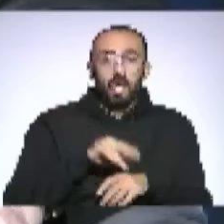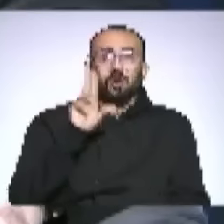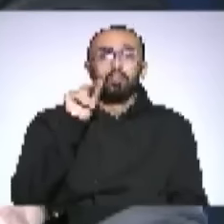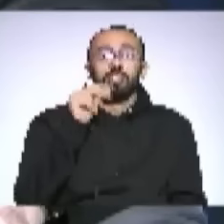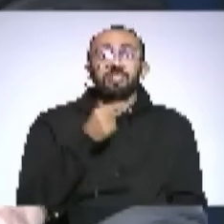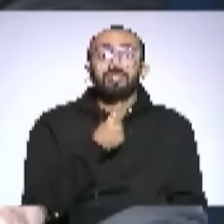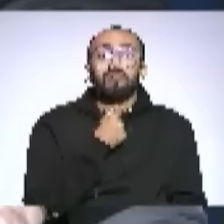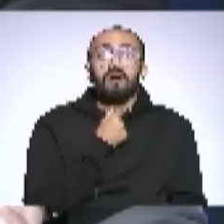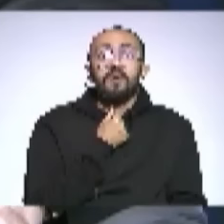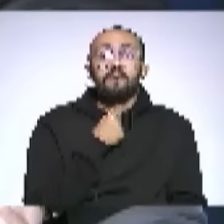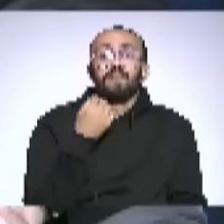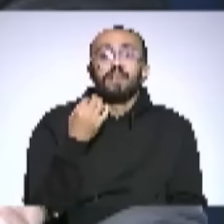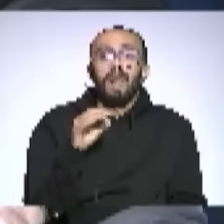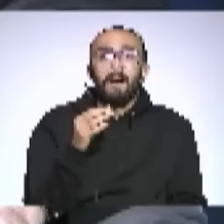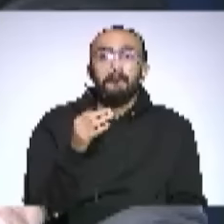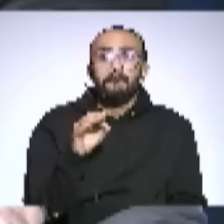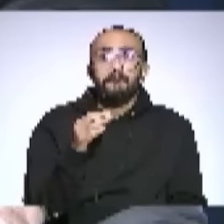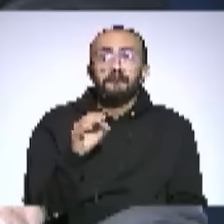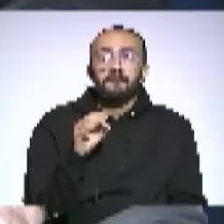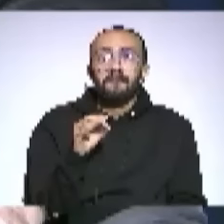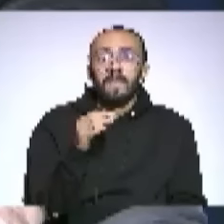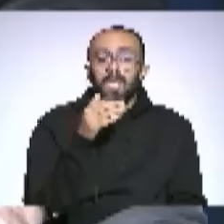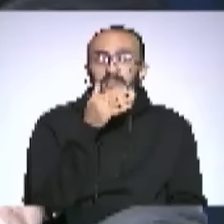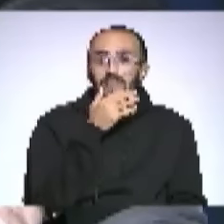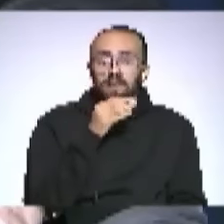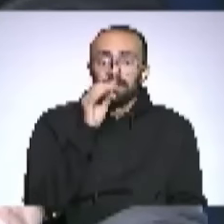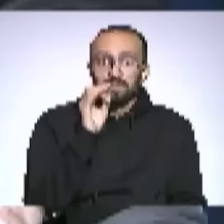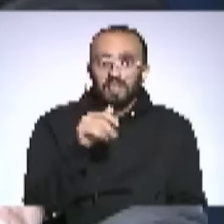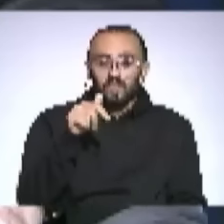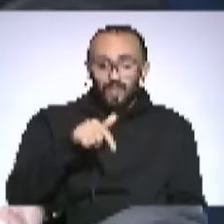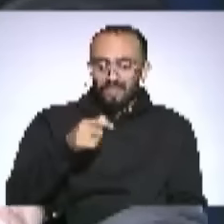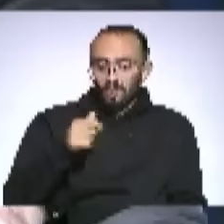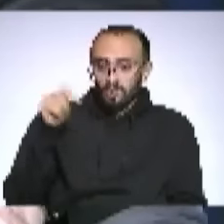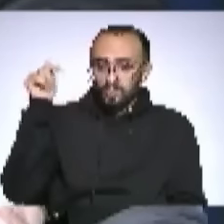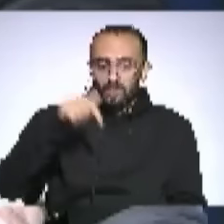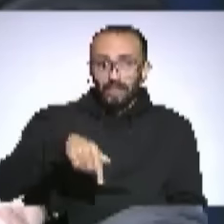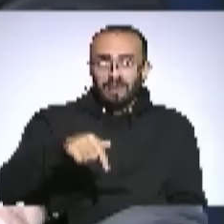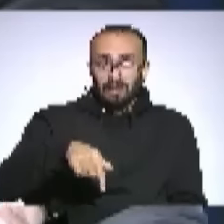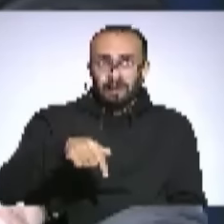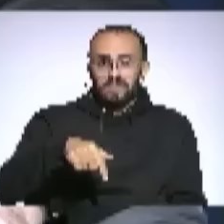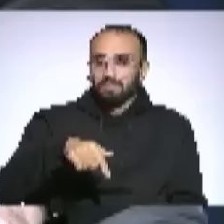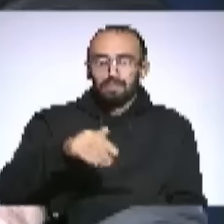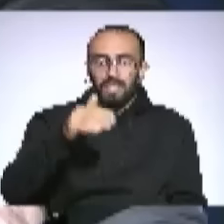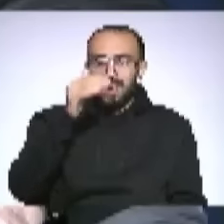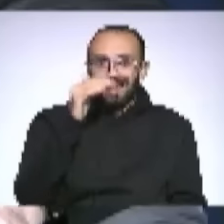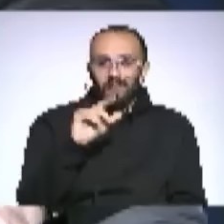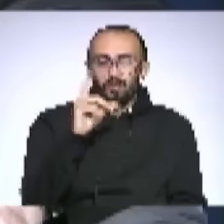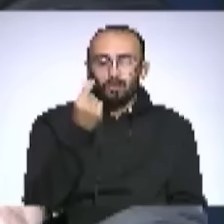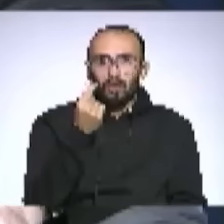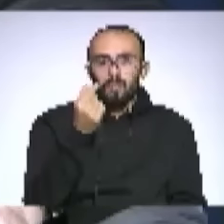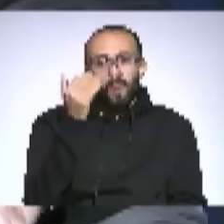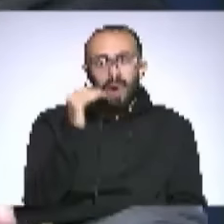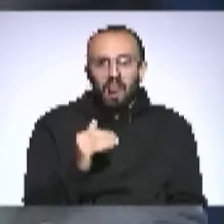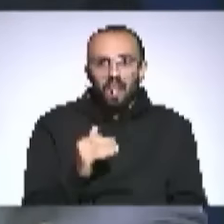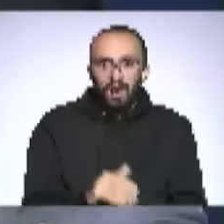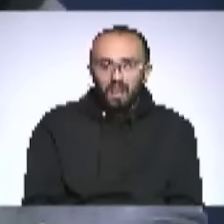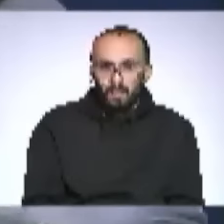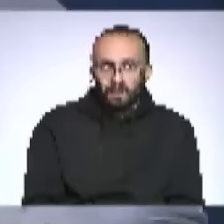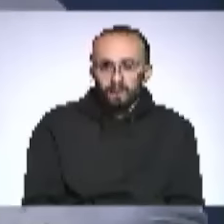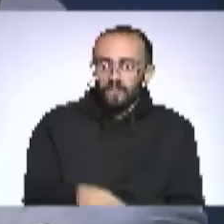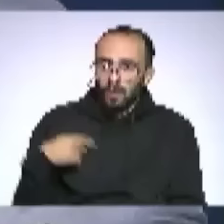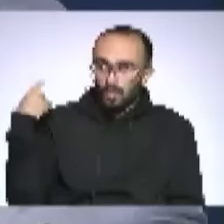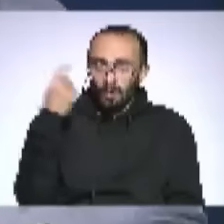جرام ذهب نفس المبلغ ده النهارده بعد خمس شهور يجيب 15 جرام ذب يعني